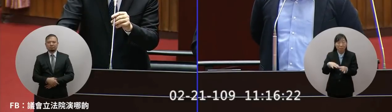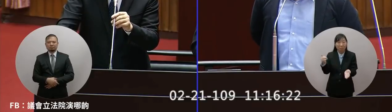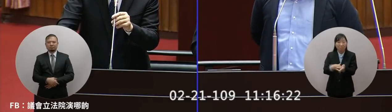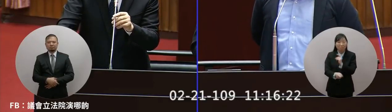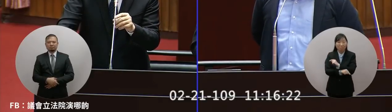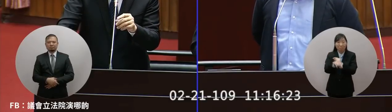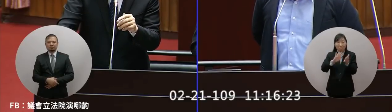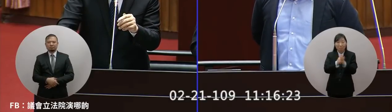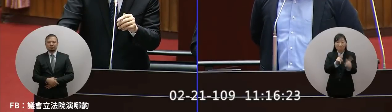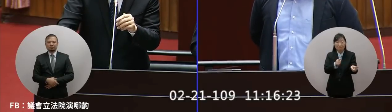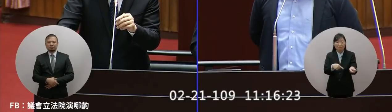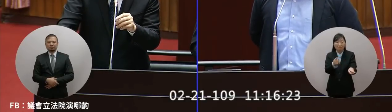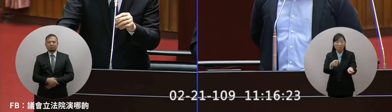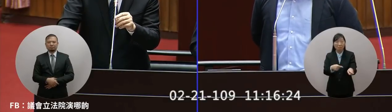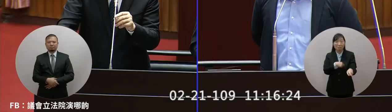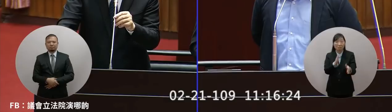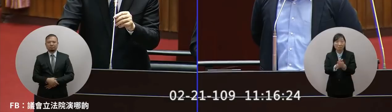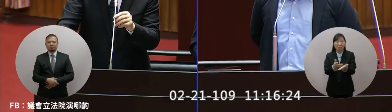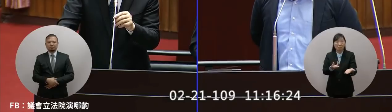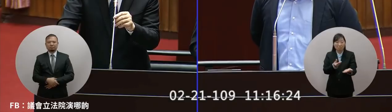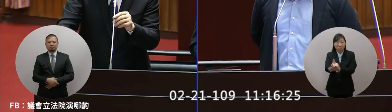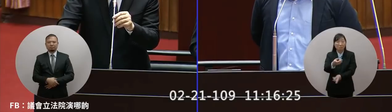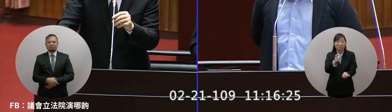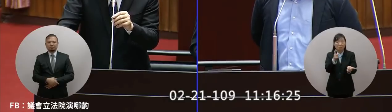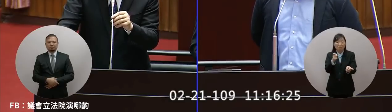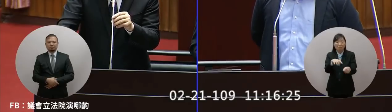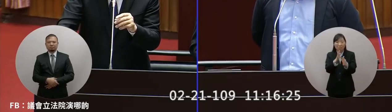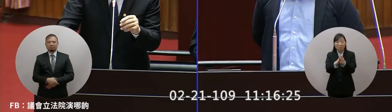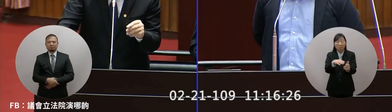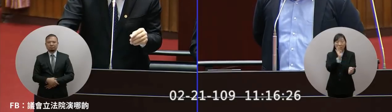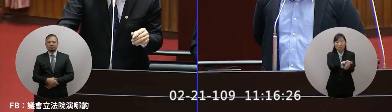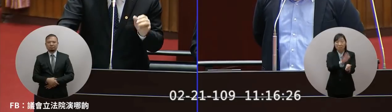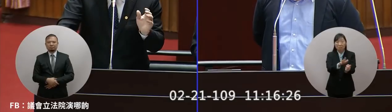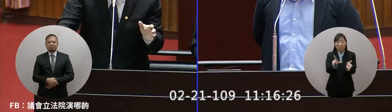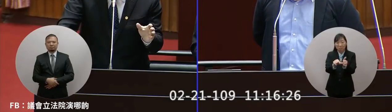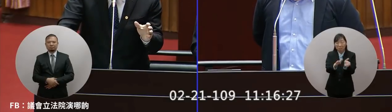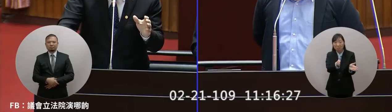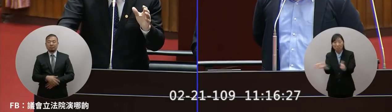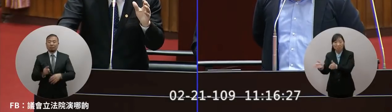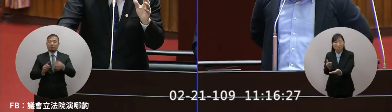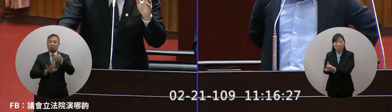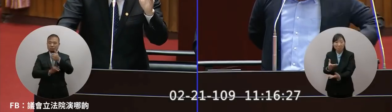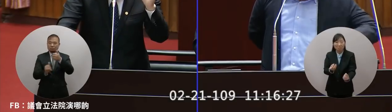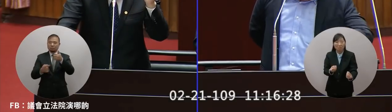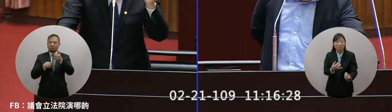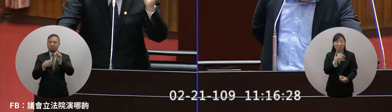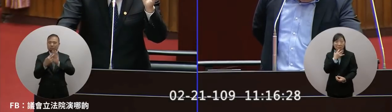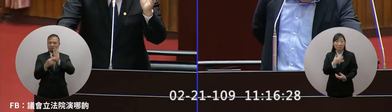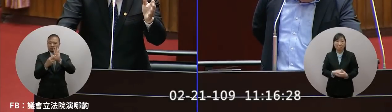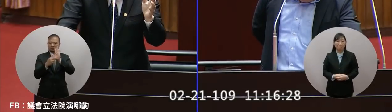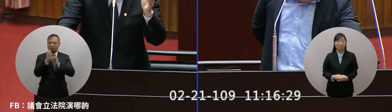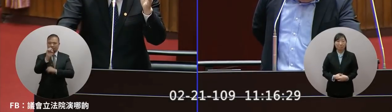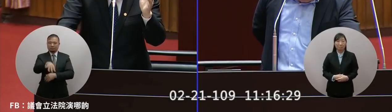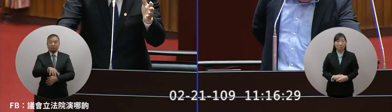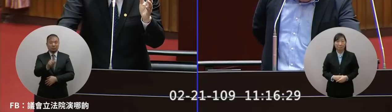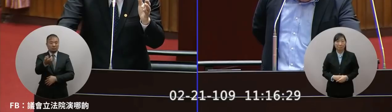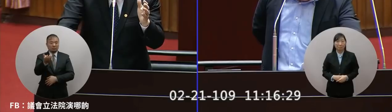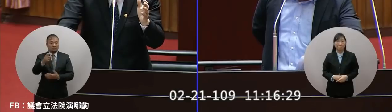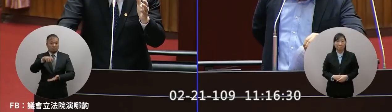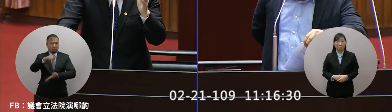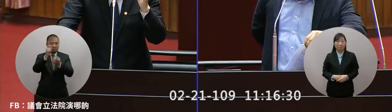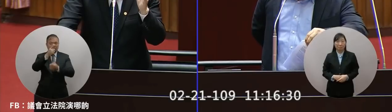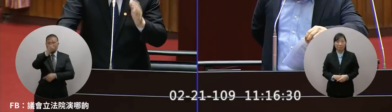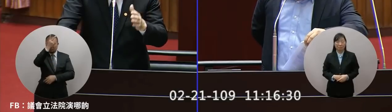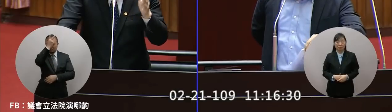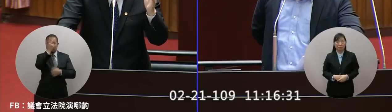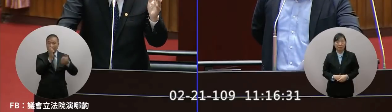一个不良债信的厂商，钱都还不出来的厂商呢，还可以展延。 跟委员报告哈，就是说，您刚刚提到曾委员这